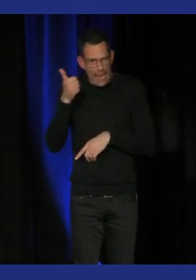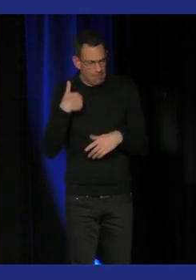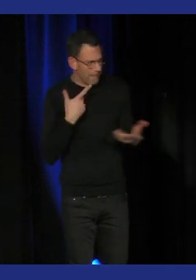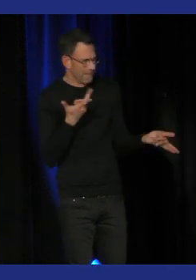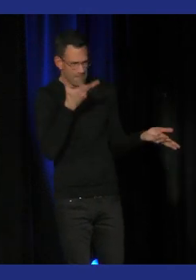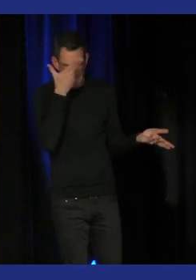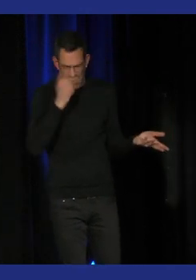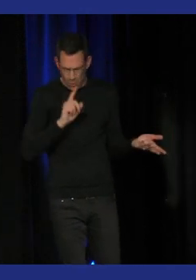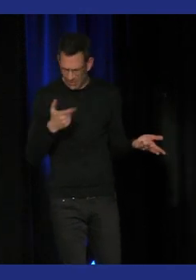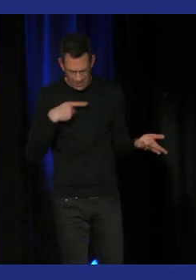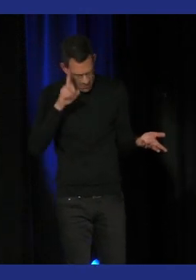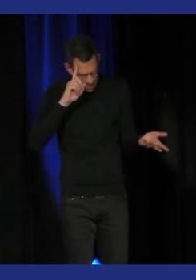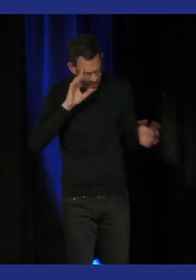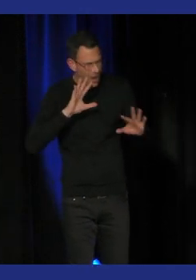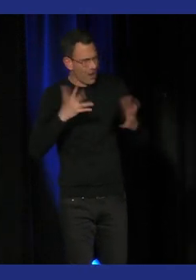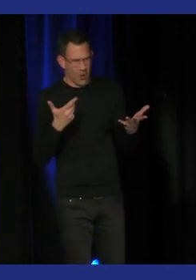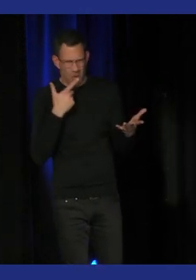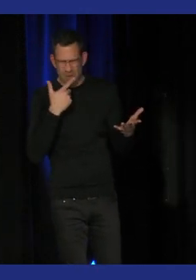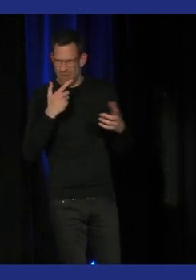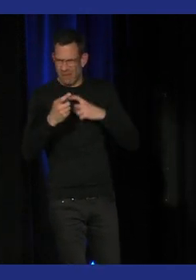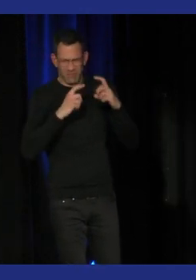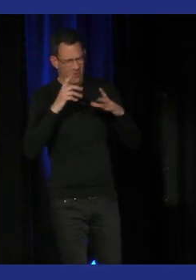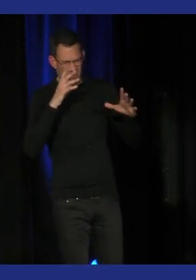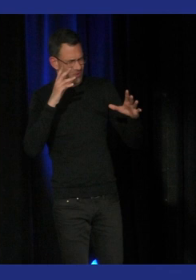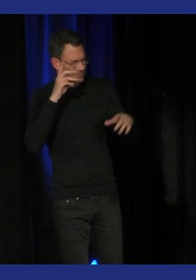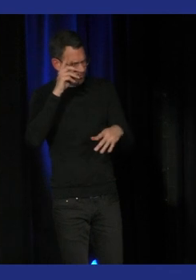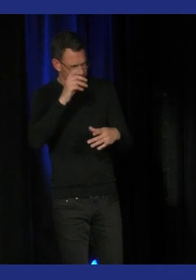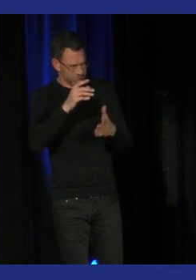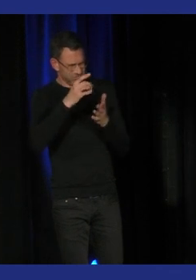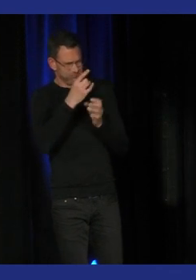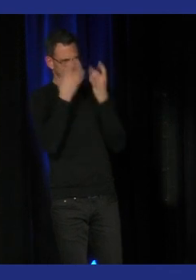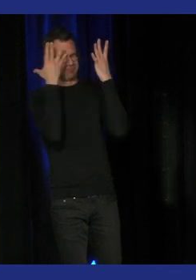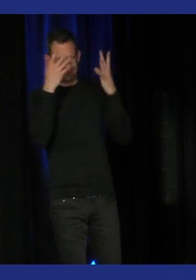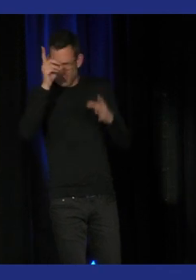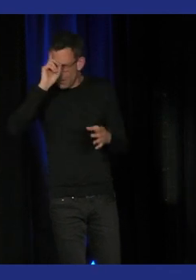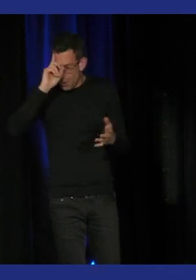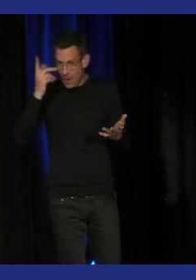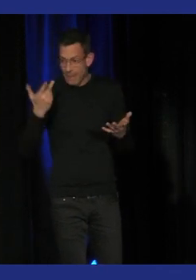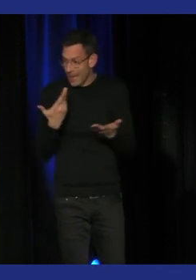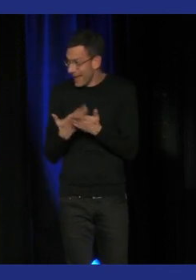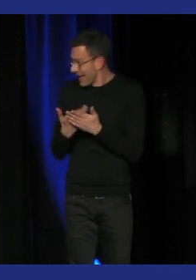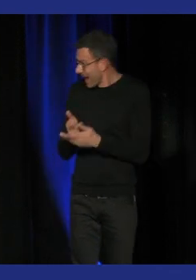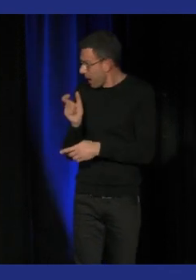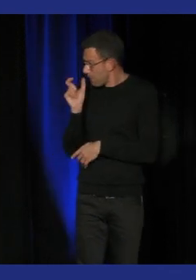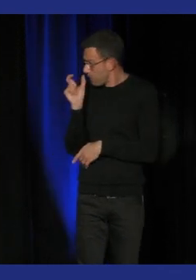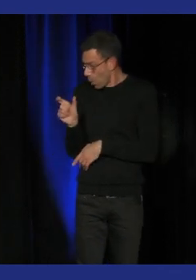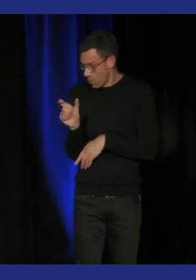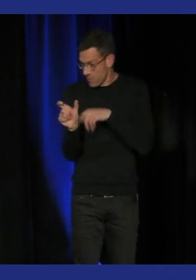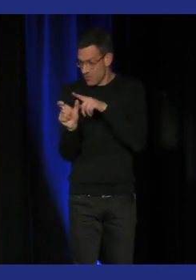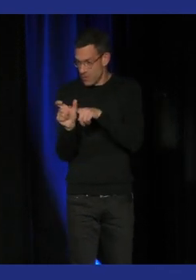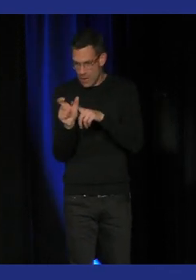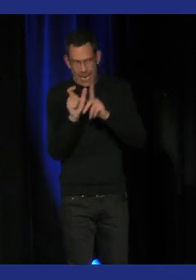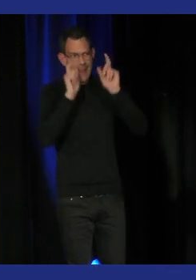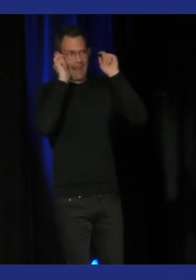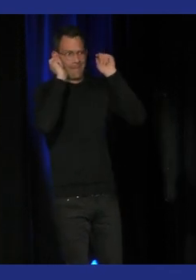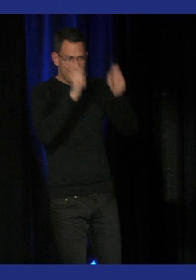passait, ce qui lui arrivait, pourquoi autant de violence, pourquoi autant de rejet, et que pouvoir mettre un mot justement sur...